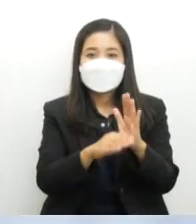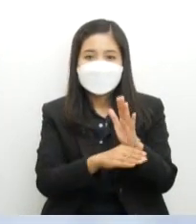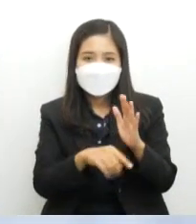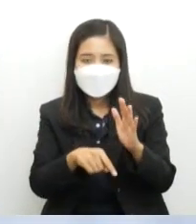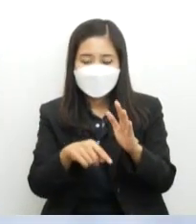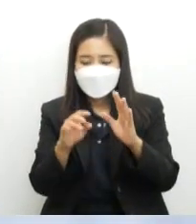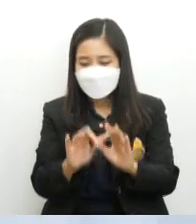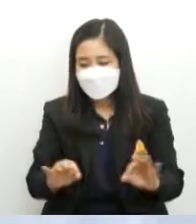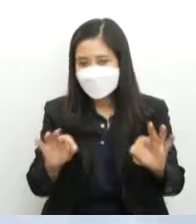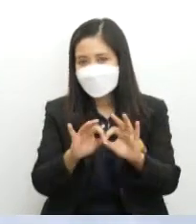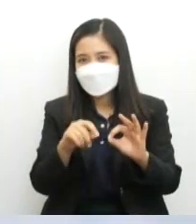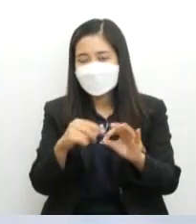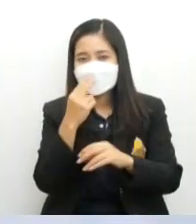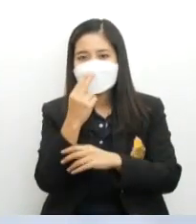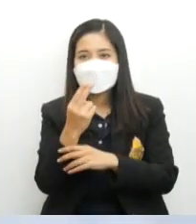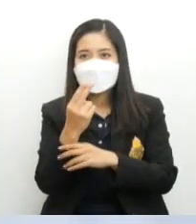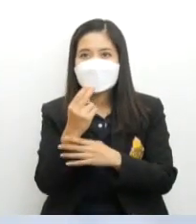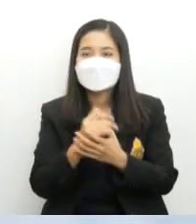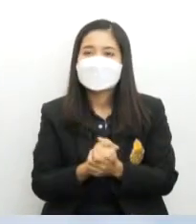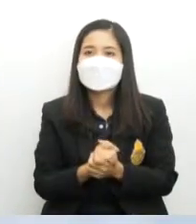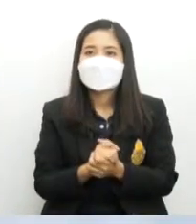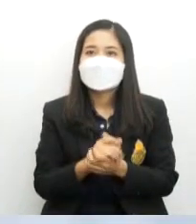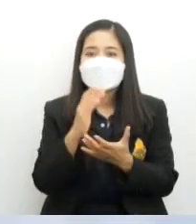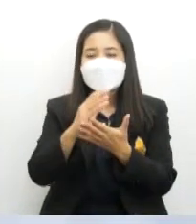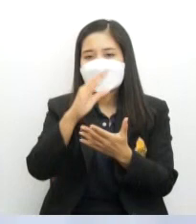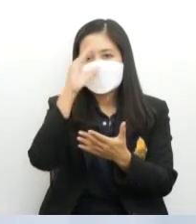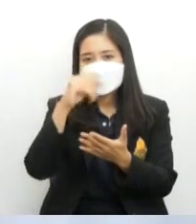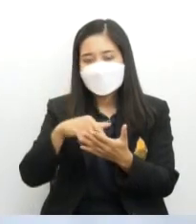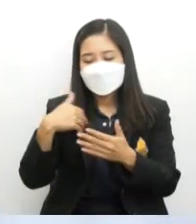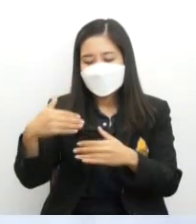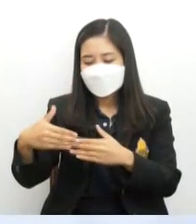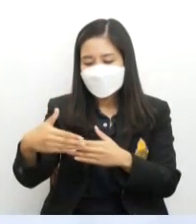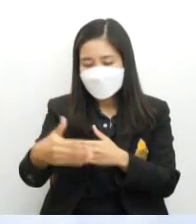ก่มาสอนลูกหลานแทนการศึกษาในระบบออนไซต์เราได้อย่